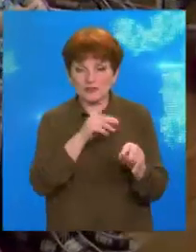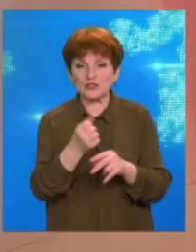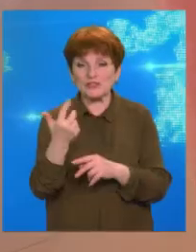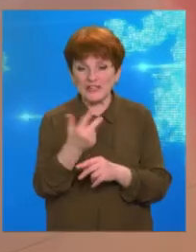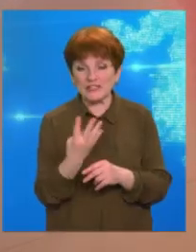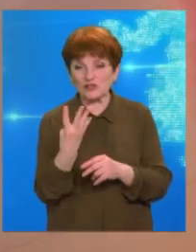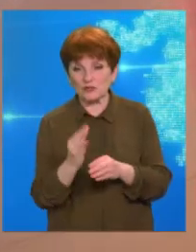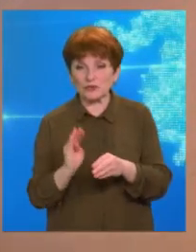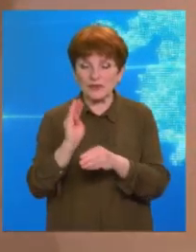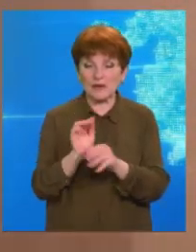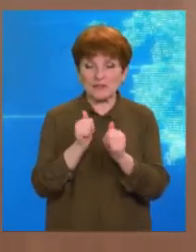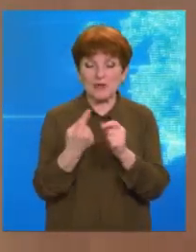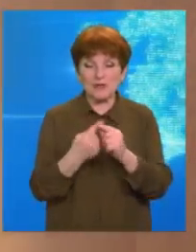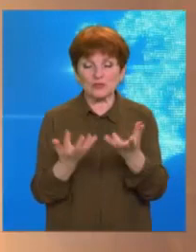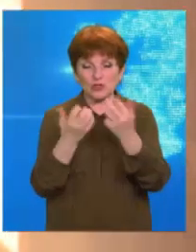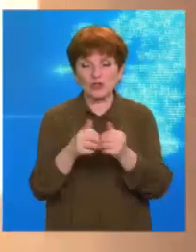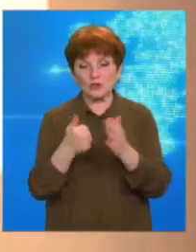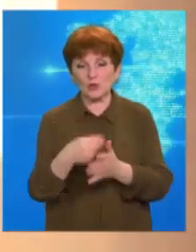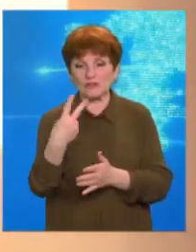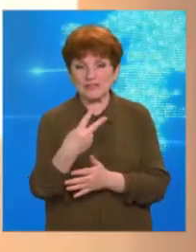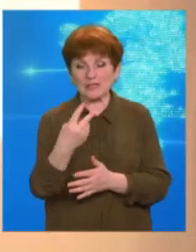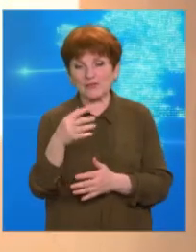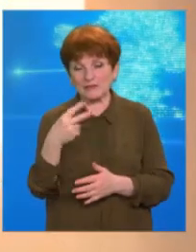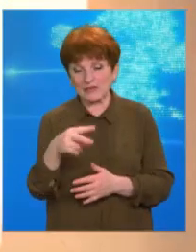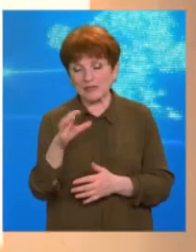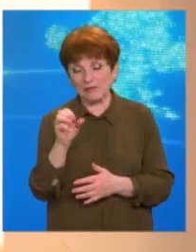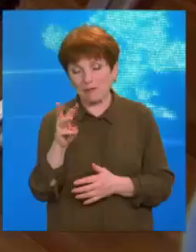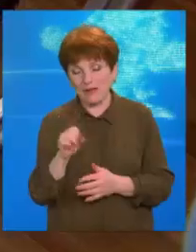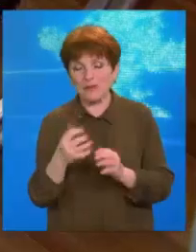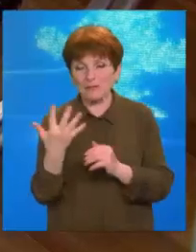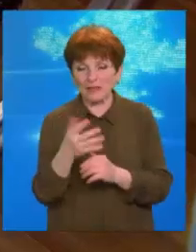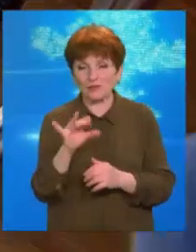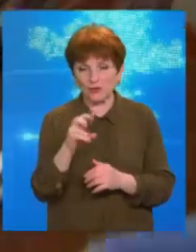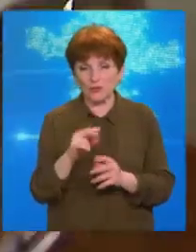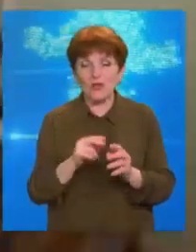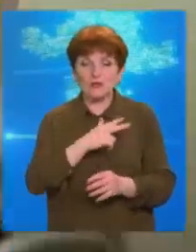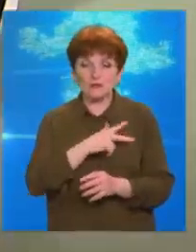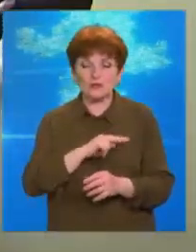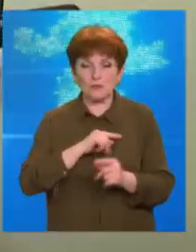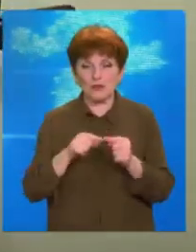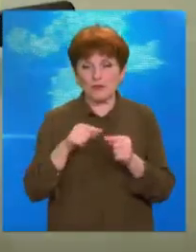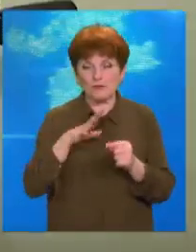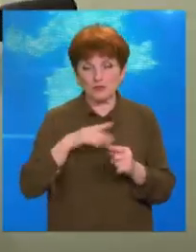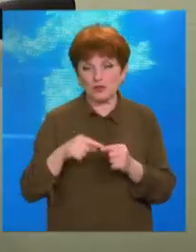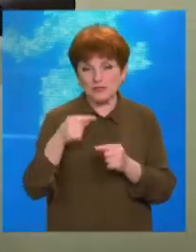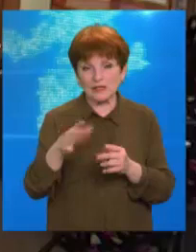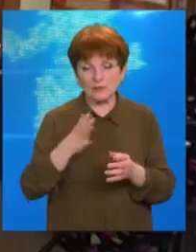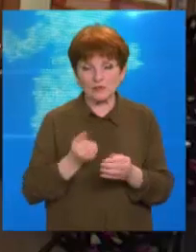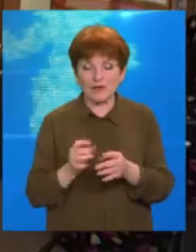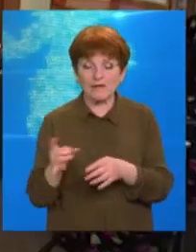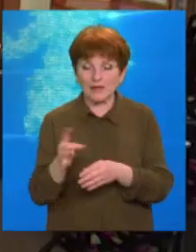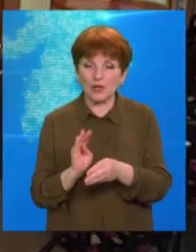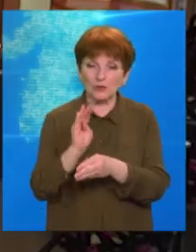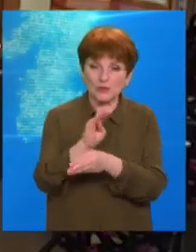смен, которые рассчитаны до 20 мая и 5 июня. Напомню, соцработники на вынужденной изоляции получили и региональную доплату